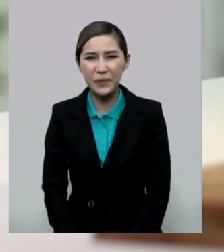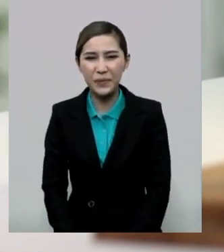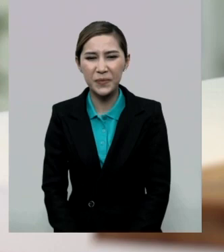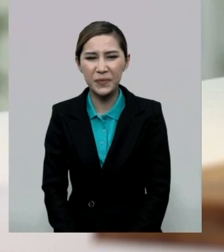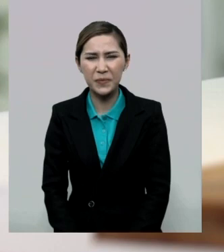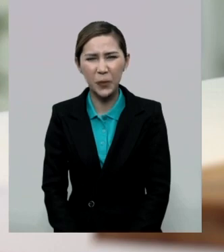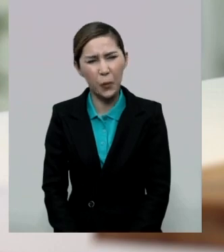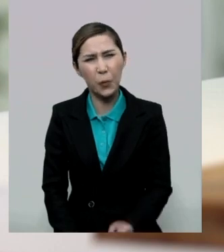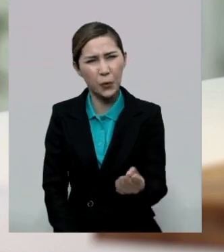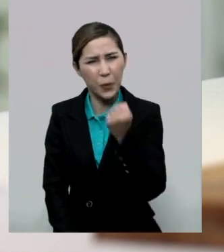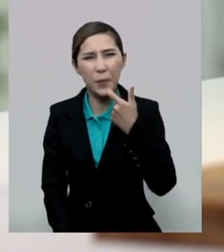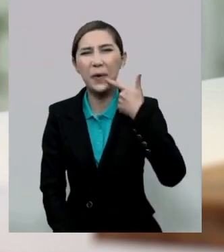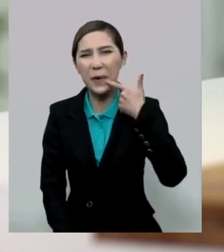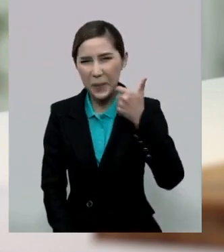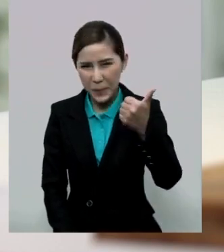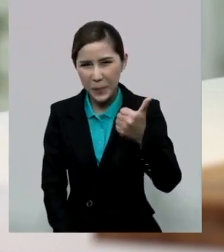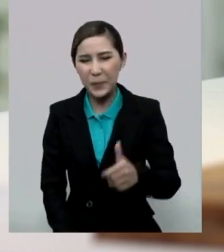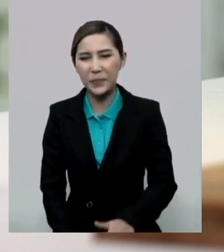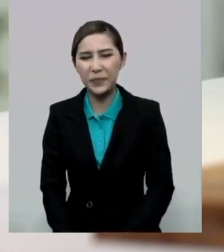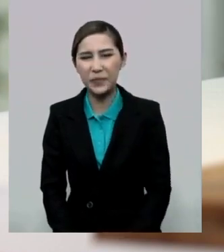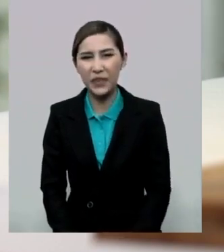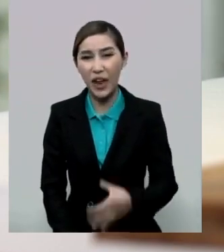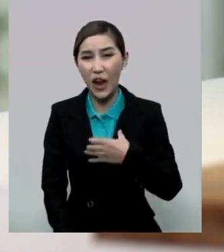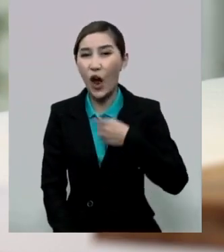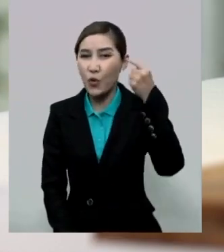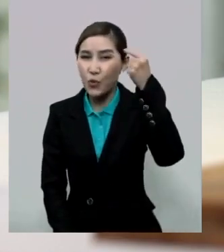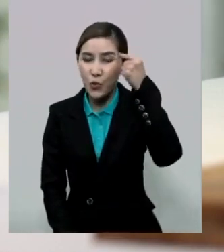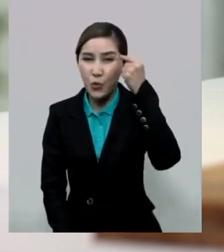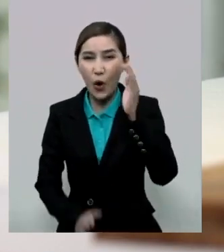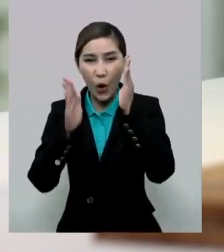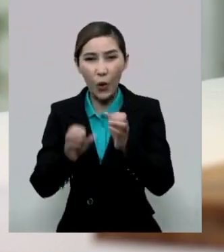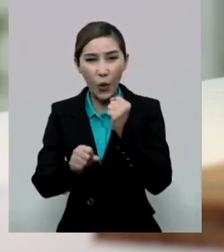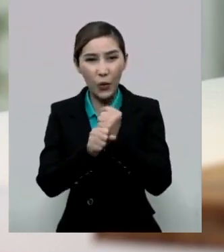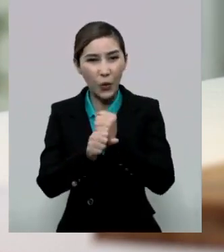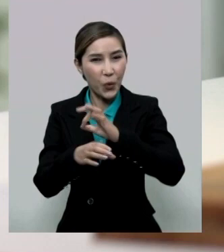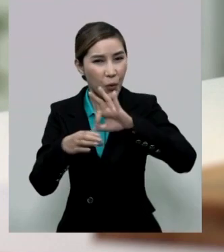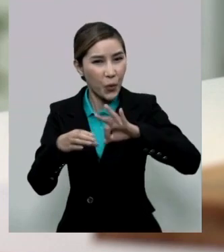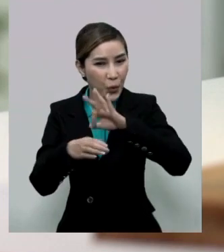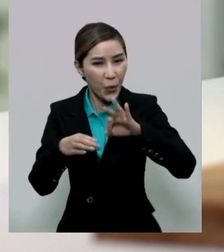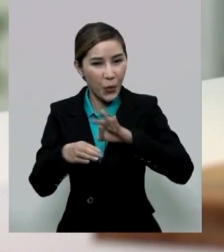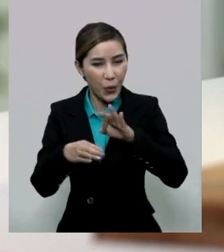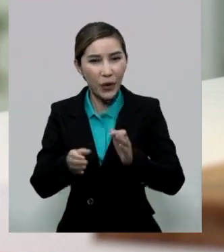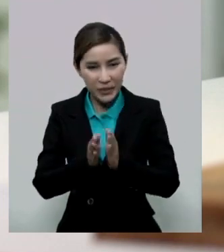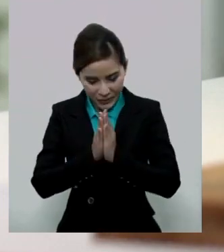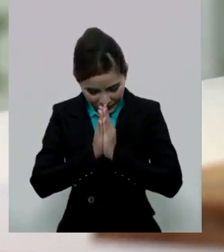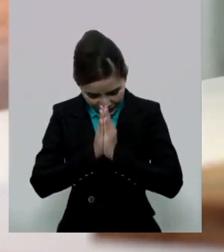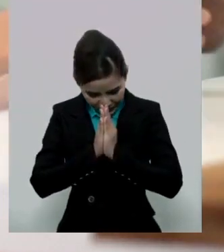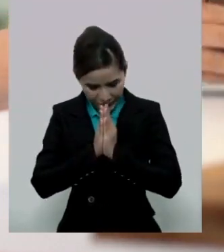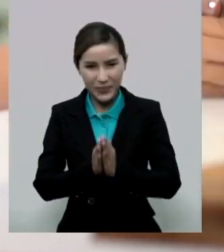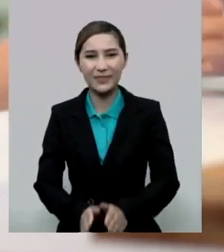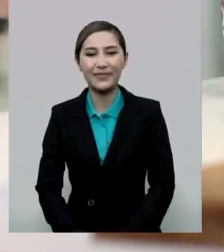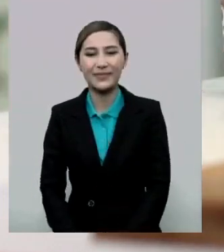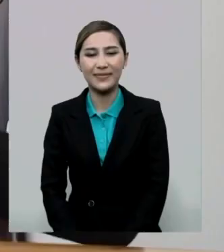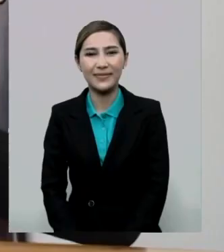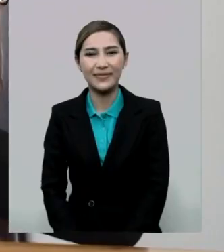มโกโก้เย็น เข้มข้นแล้วก็อร่อยมากเลยค่ะอยากรู้จักบาริสต้าที่ทำโกโก้ให้ท่านแล้วนะคะสวัสดีค่ะพี่พ